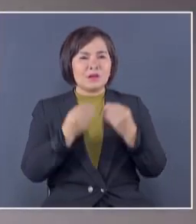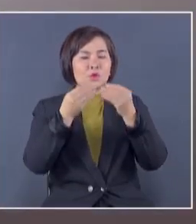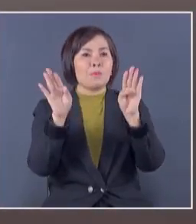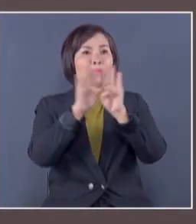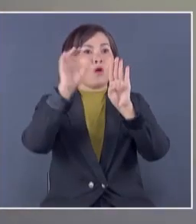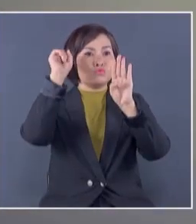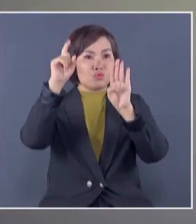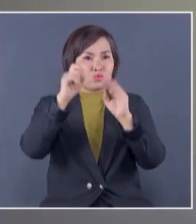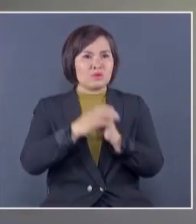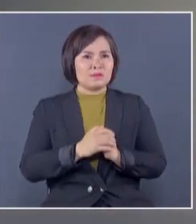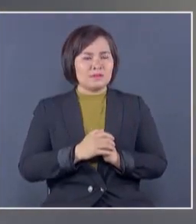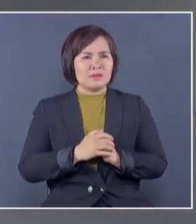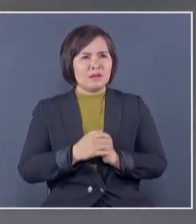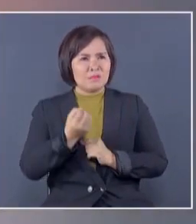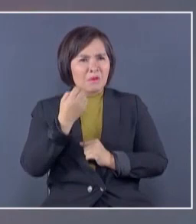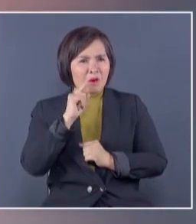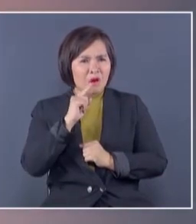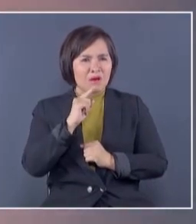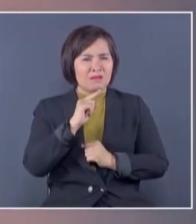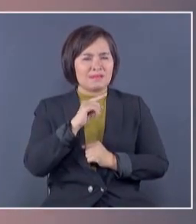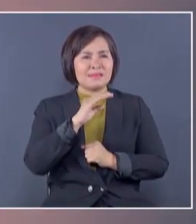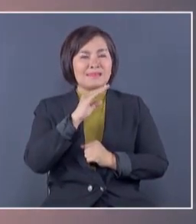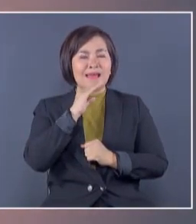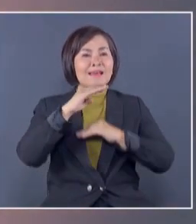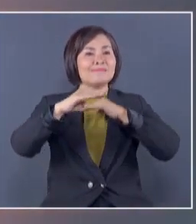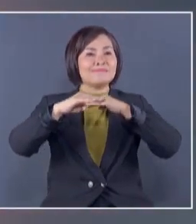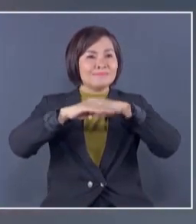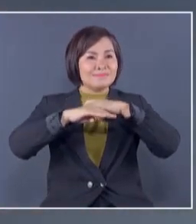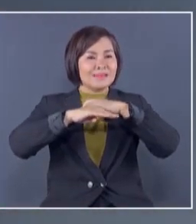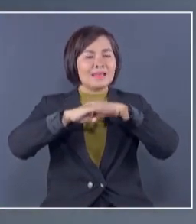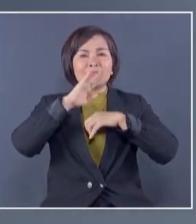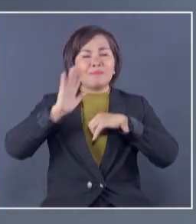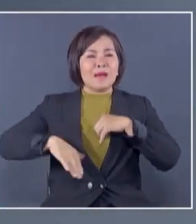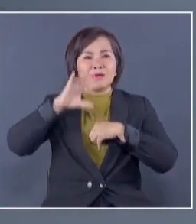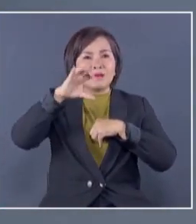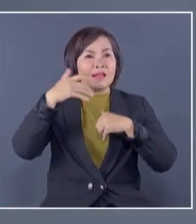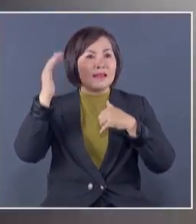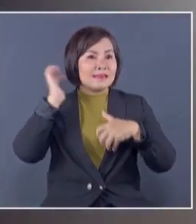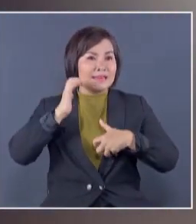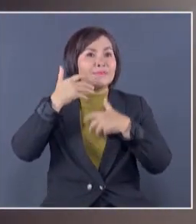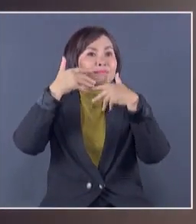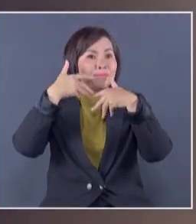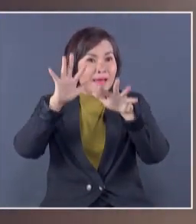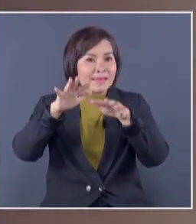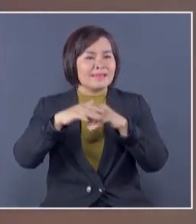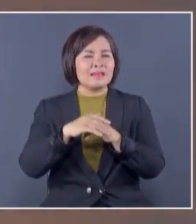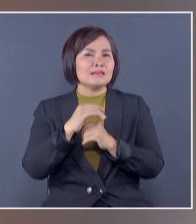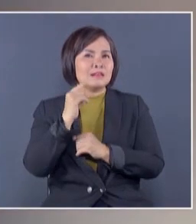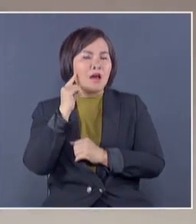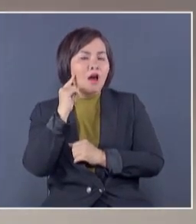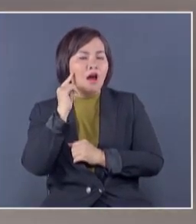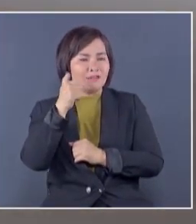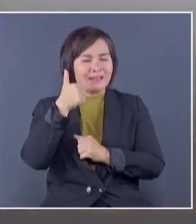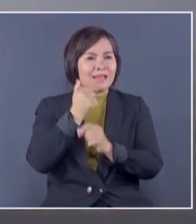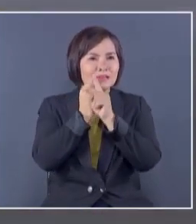กแทบไม่ทันเขาบอกเอาไหนว่าไหนใครเขาว่ากันว่าเนี่ยทำเสียงสุนัขเห่าแล้วลิงจะไปไงคือเขาแชร์กันไงแบบทำเสียงสุนัขสิเดี๋ยวลิง